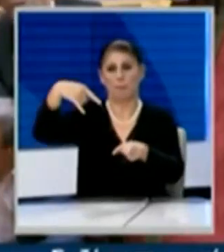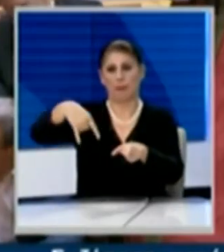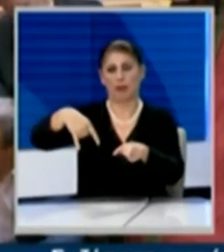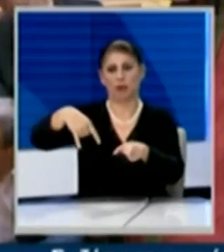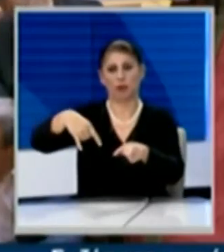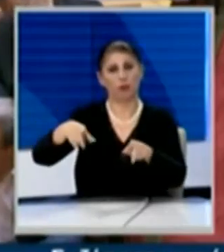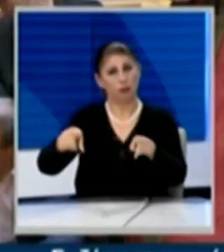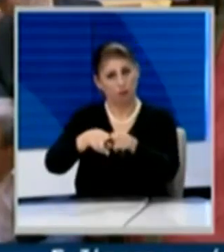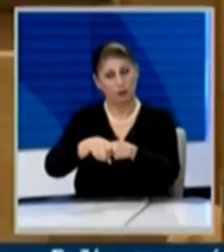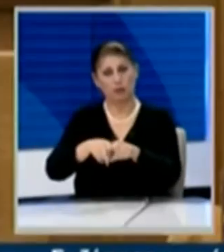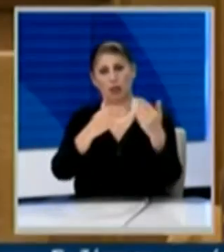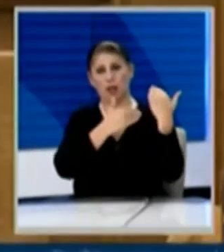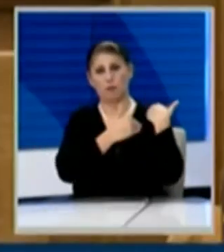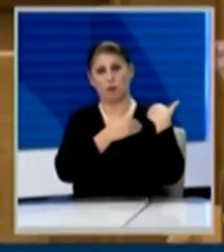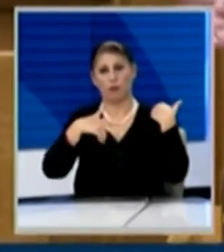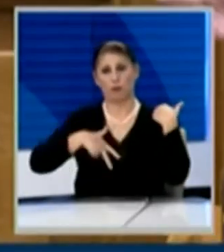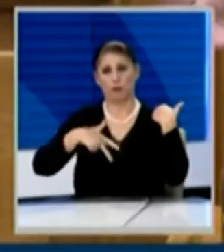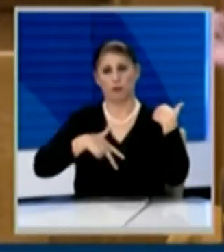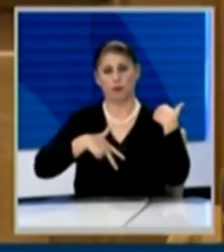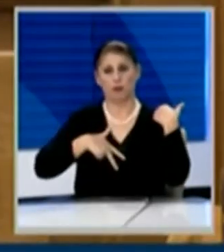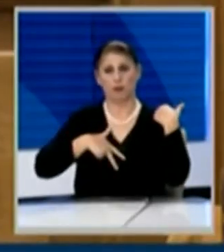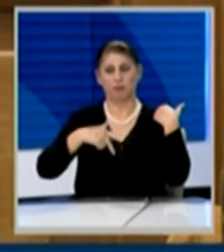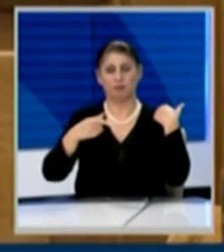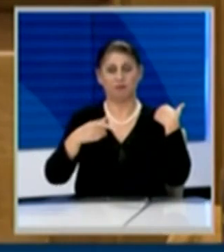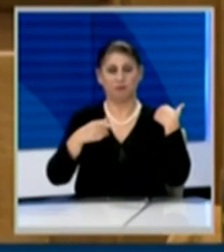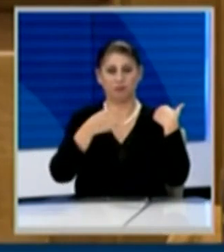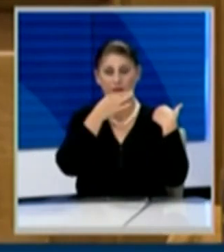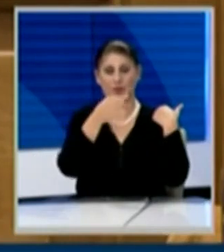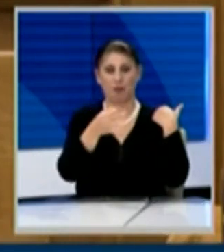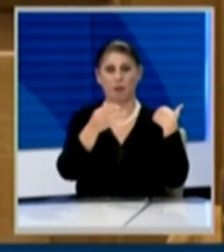προτρέπω να πάρετε και τον αρμόδιο υπουργό για να πει το Βασίλη Ρίχτο.